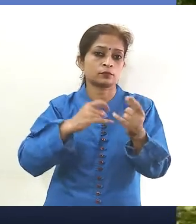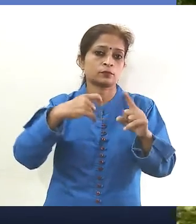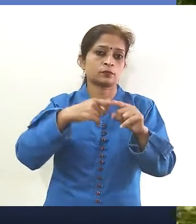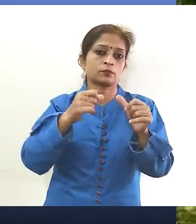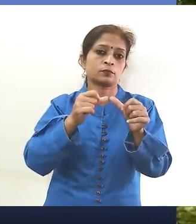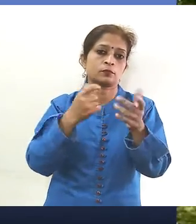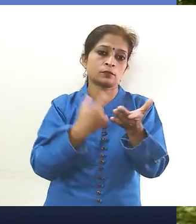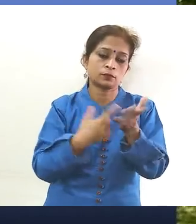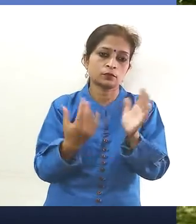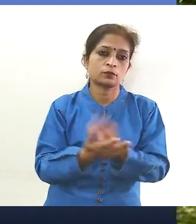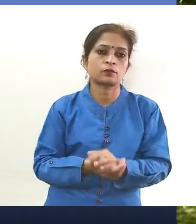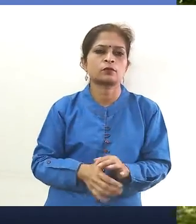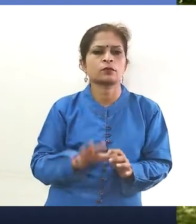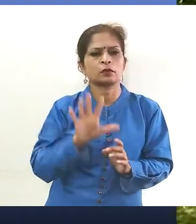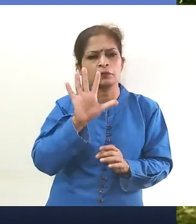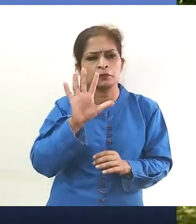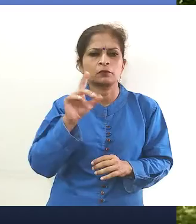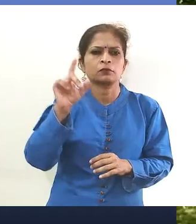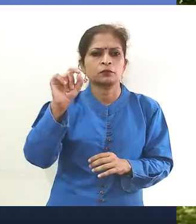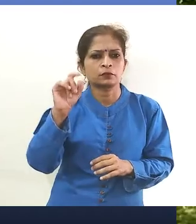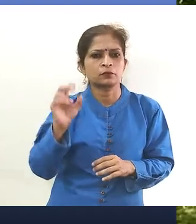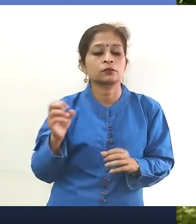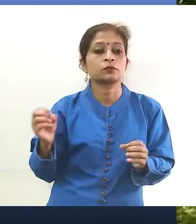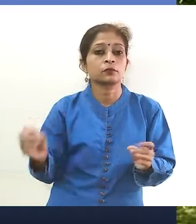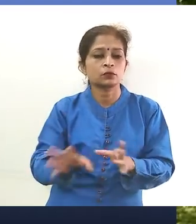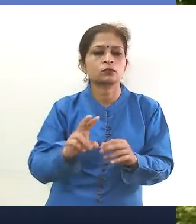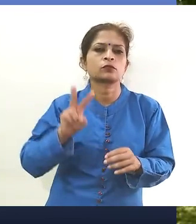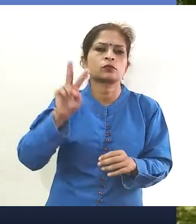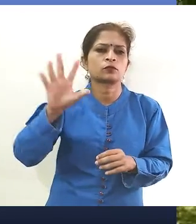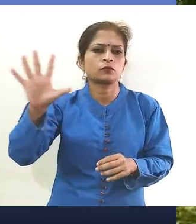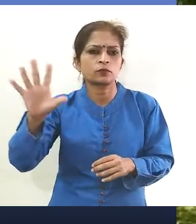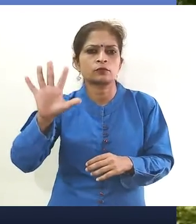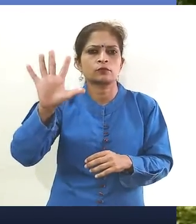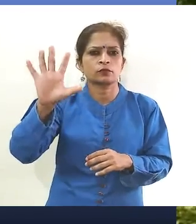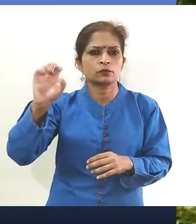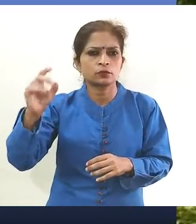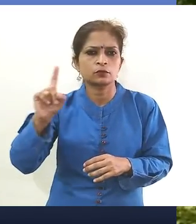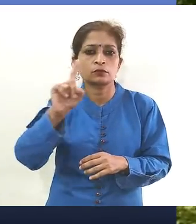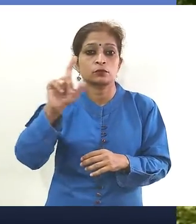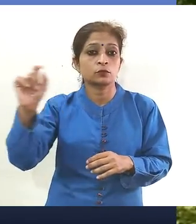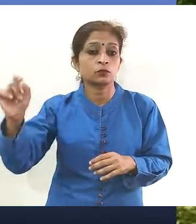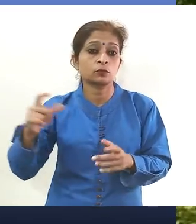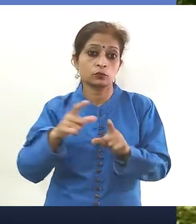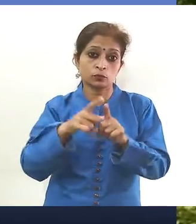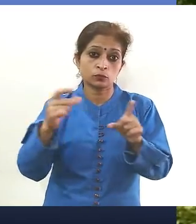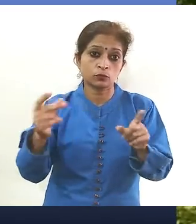करके 25-50-100 बार तक सूर्य नमस्कार हो सकता है। इसके 12 अपोज है,